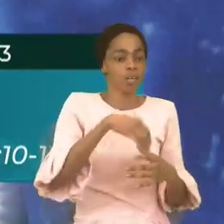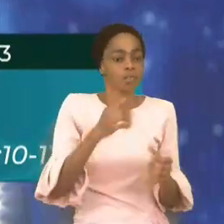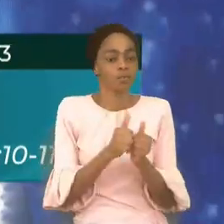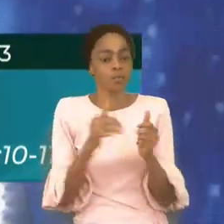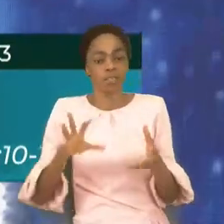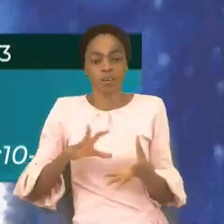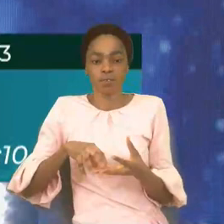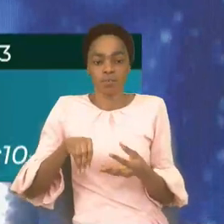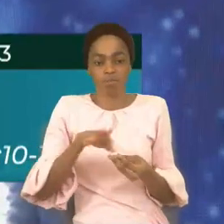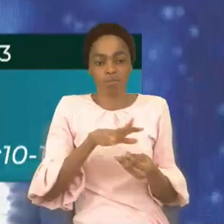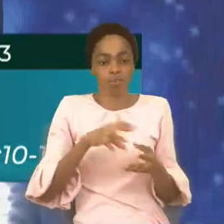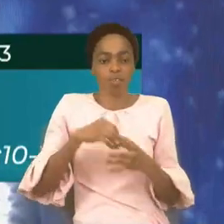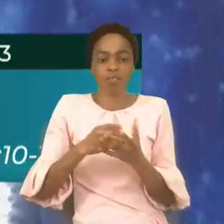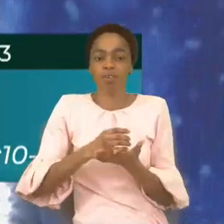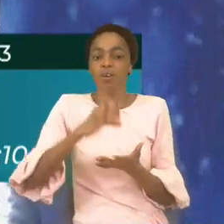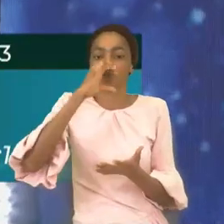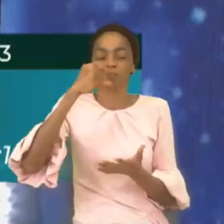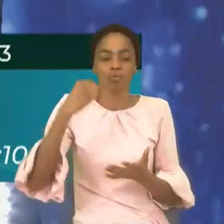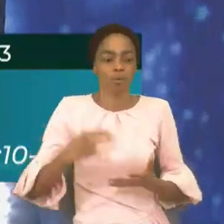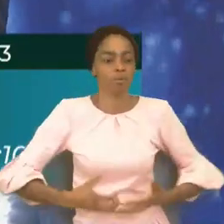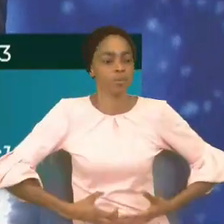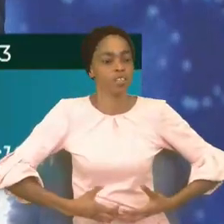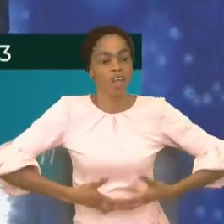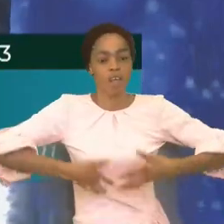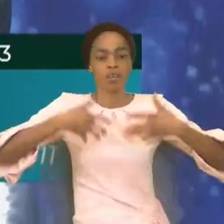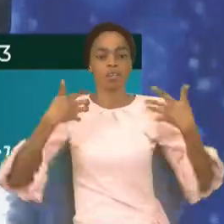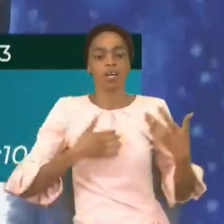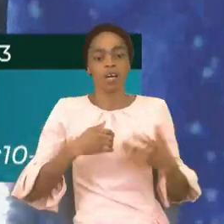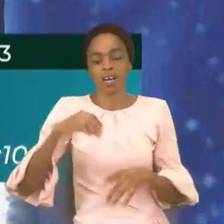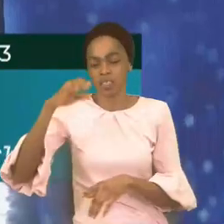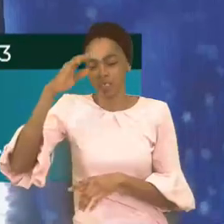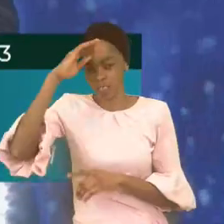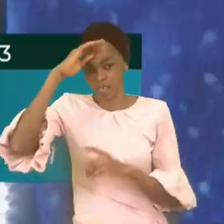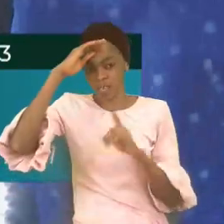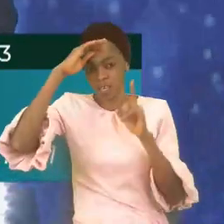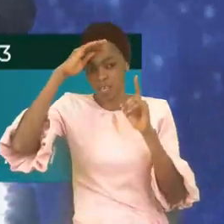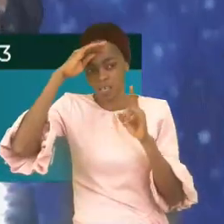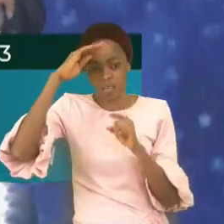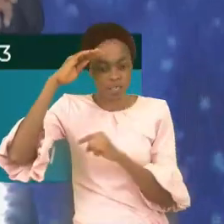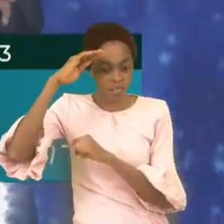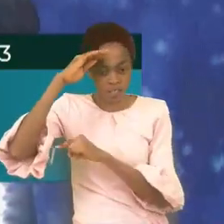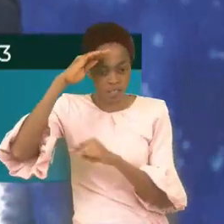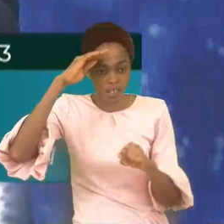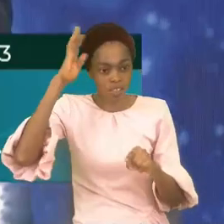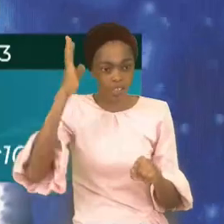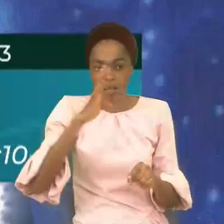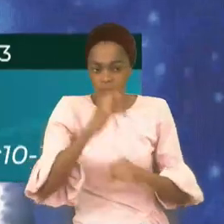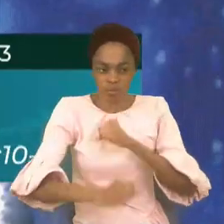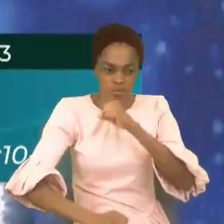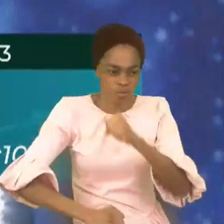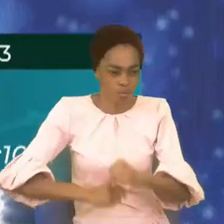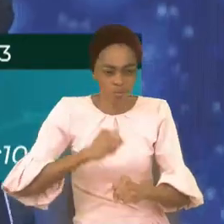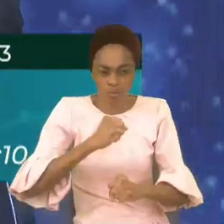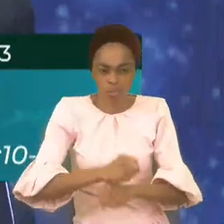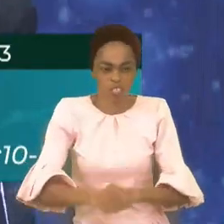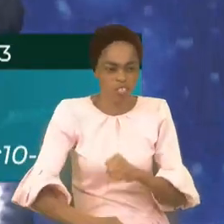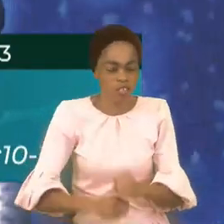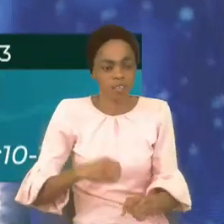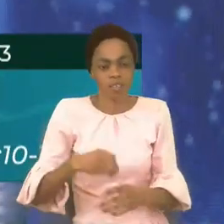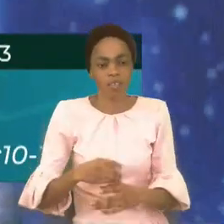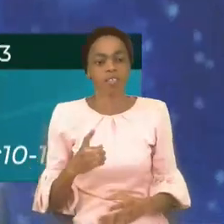000 ans dans la coupe de sa colère. Et il sera tourmenté dans le feu et le soufre devant les